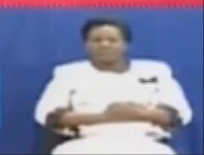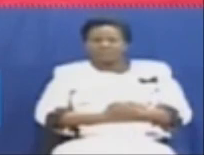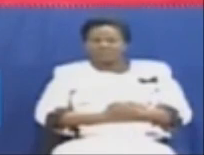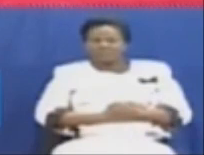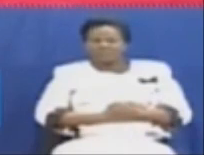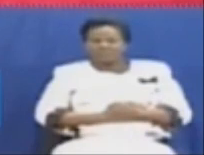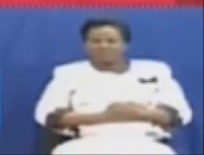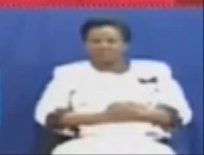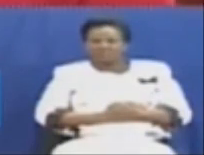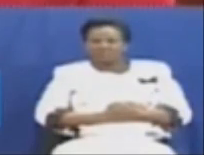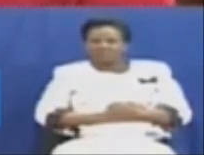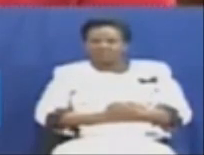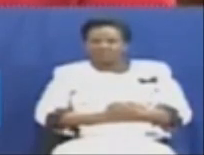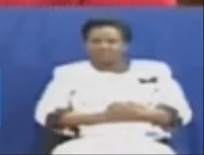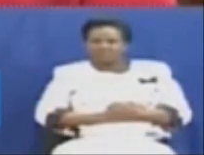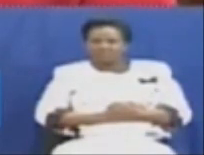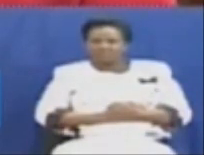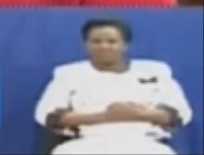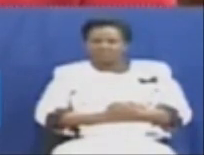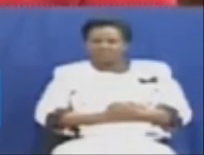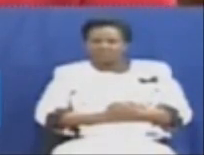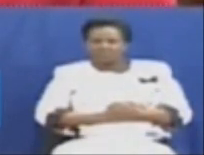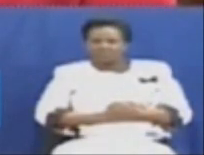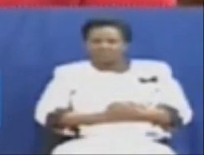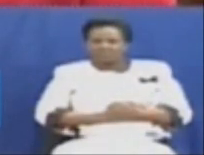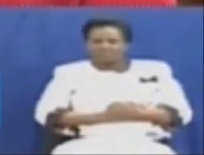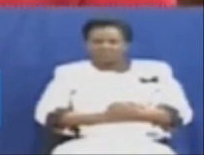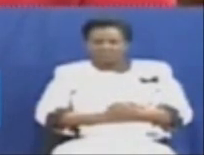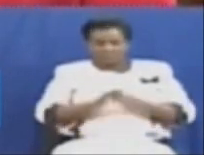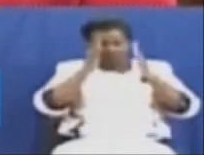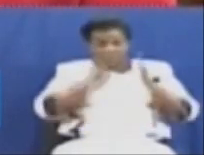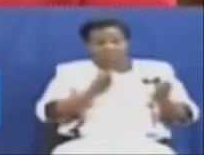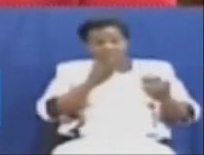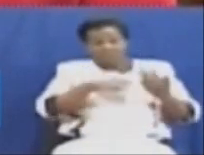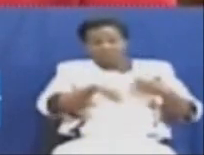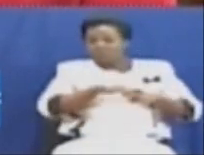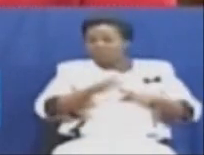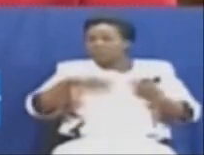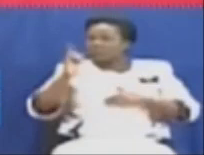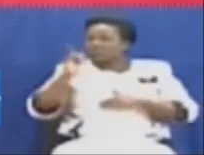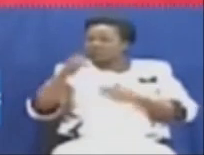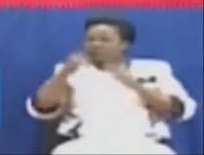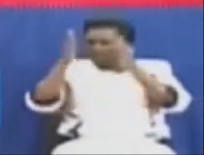naomba kujibu swali la Mheshimiwa Gekuru bunge Babati mjini kama ifuatavyo.